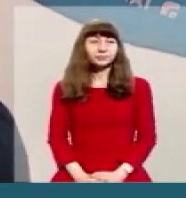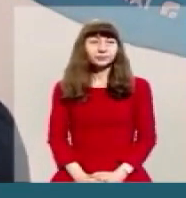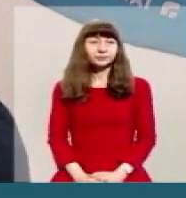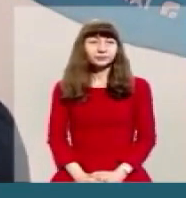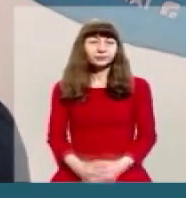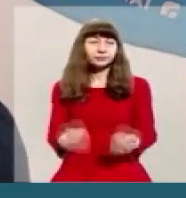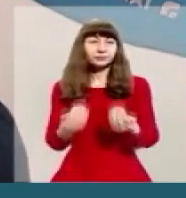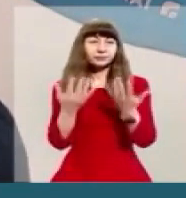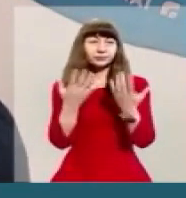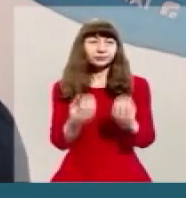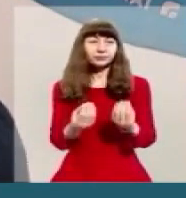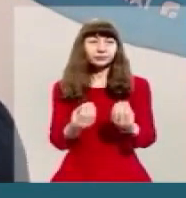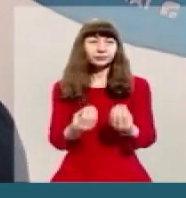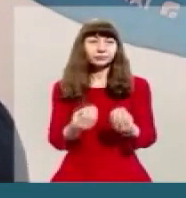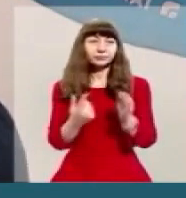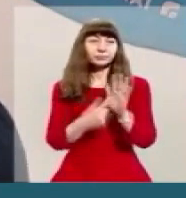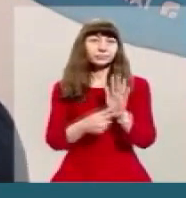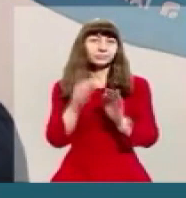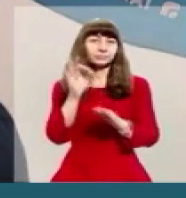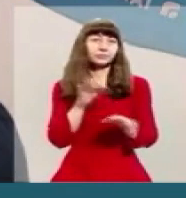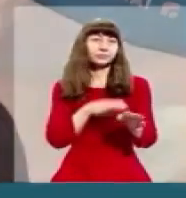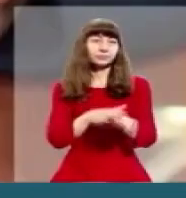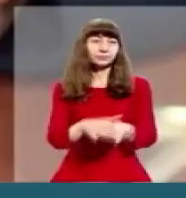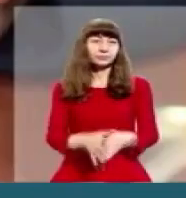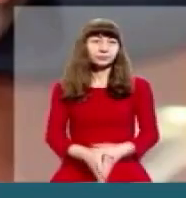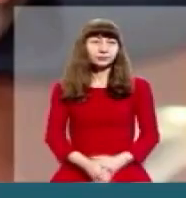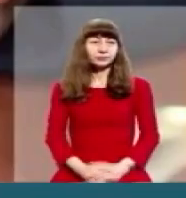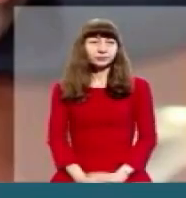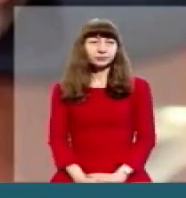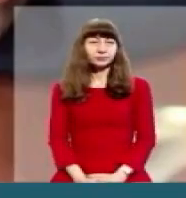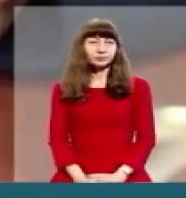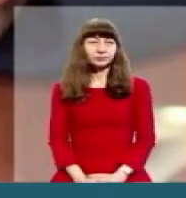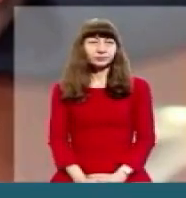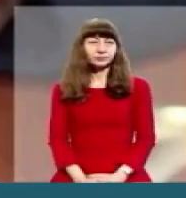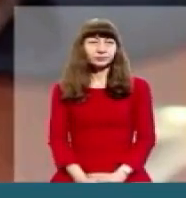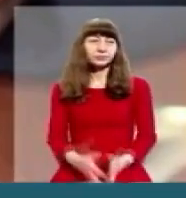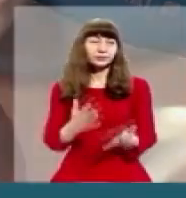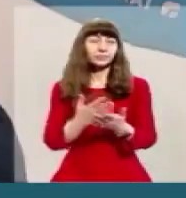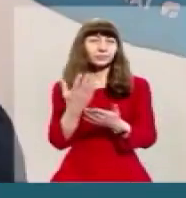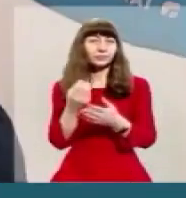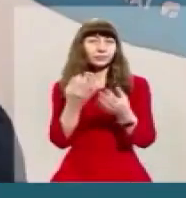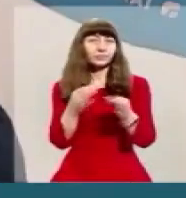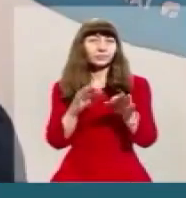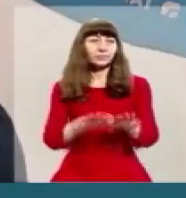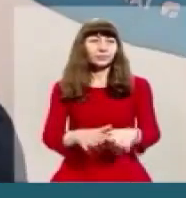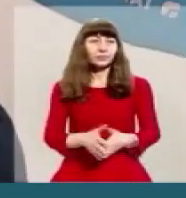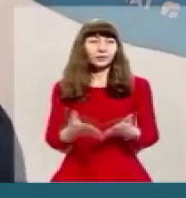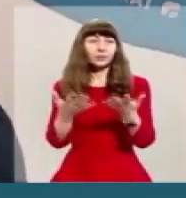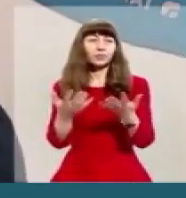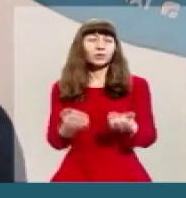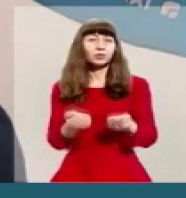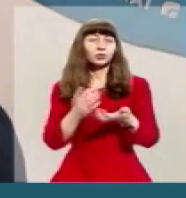на сегодняшний день 70% загрузка. То есть имеются еще свободные места. Получатель